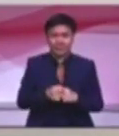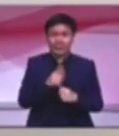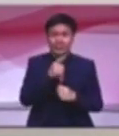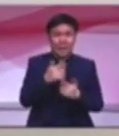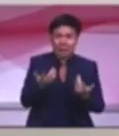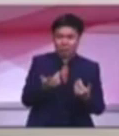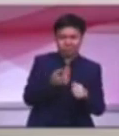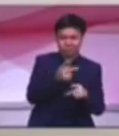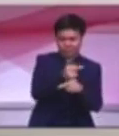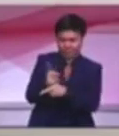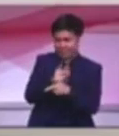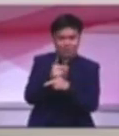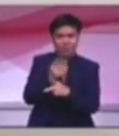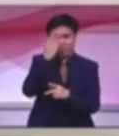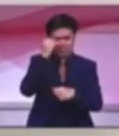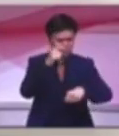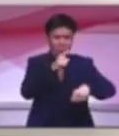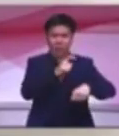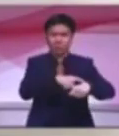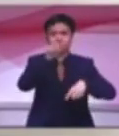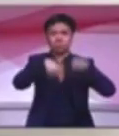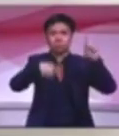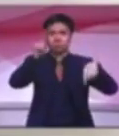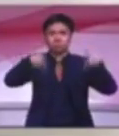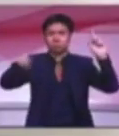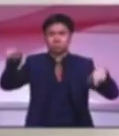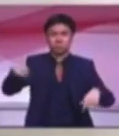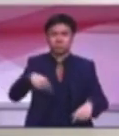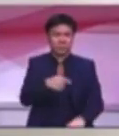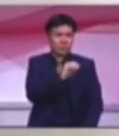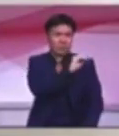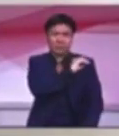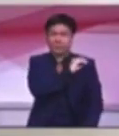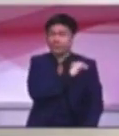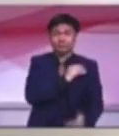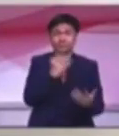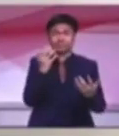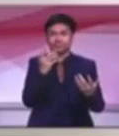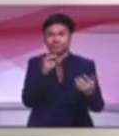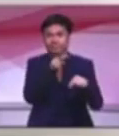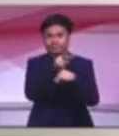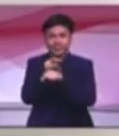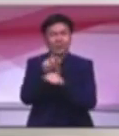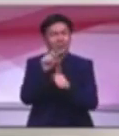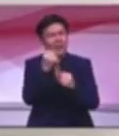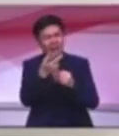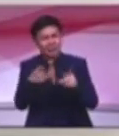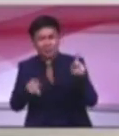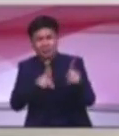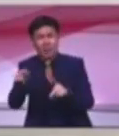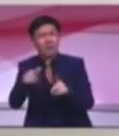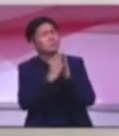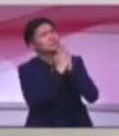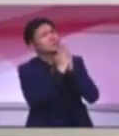penguatkuasaan kerana berbeza-beza dari segi waktu. Dan banyak juga permohonan daripada